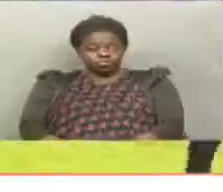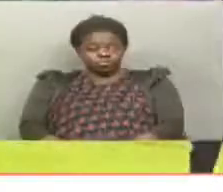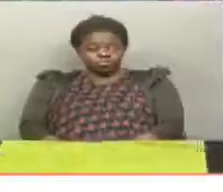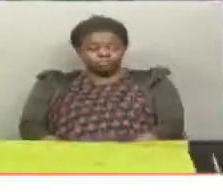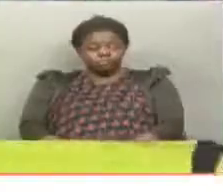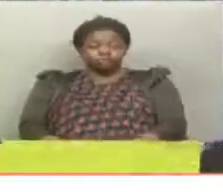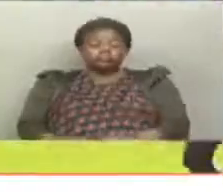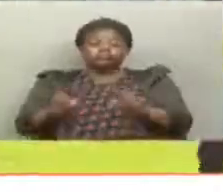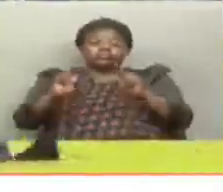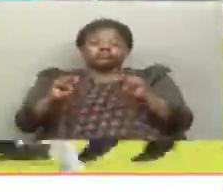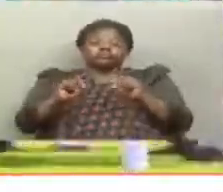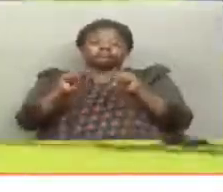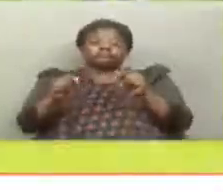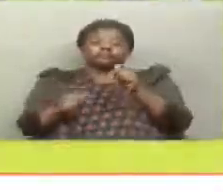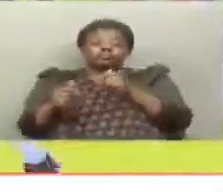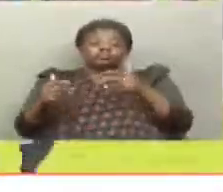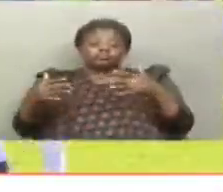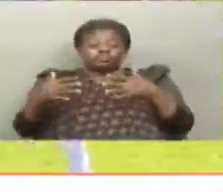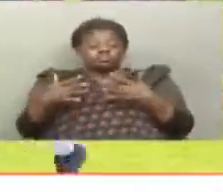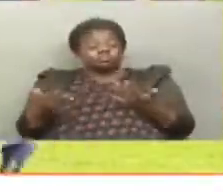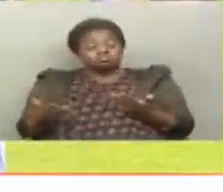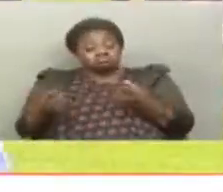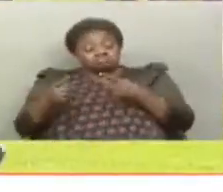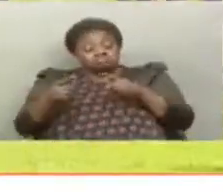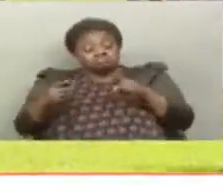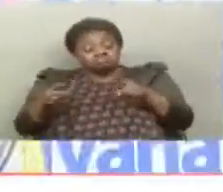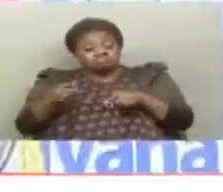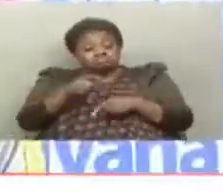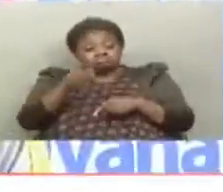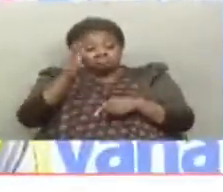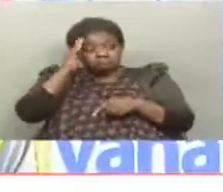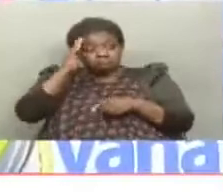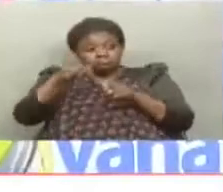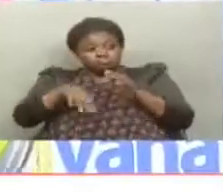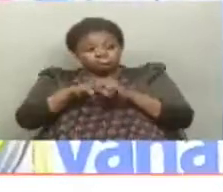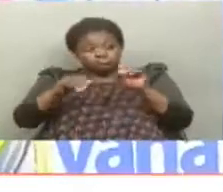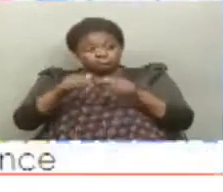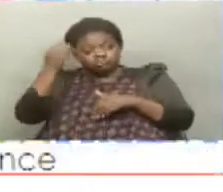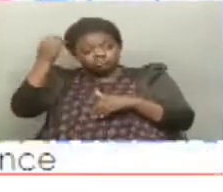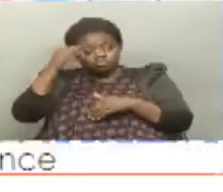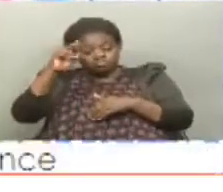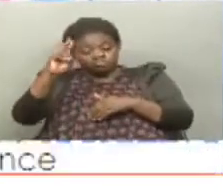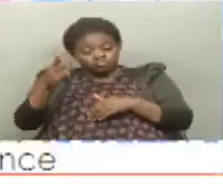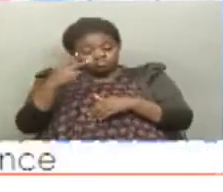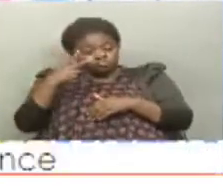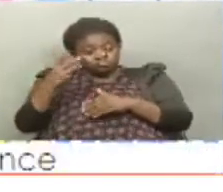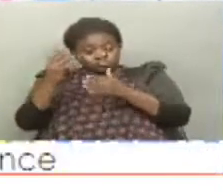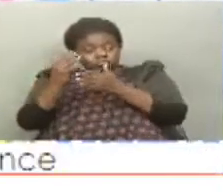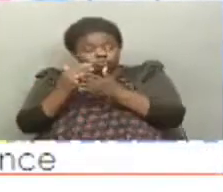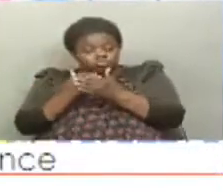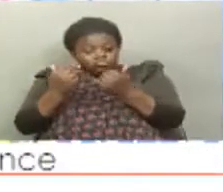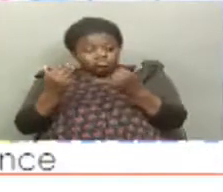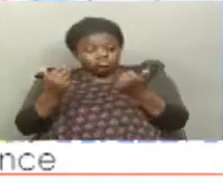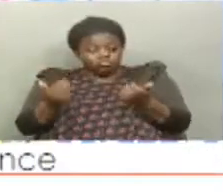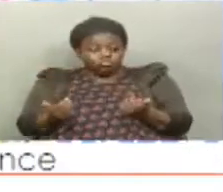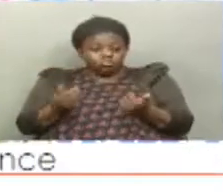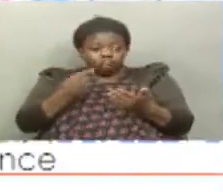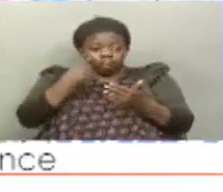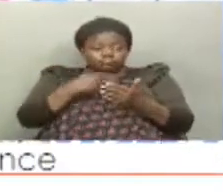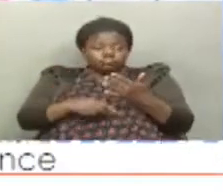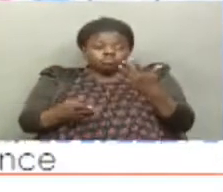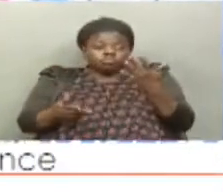Sina timu jenitide na henga umanyaka pira. Tosobola kweja jingirao. Umala kusoka kulaba kukwanga kate sawa zino. Batu gaya